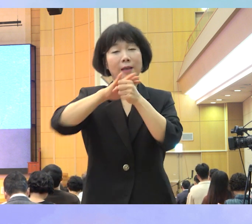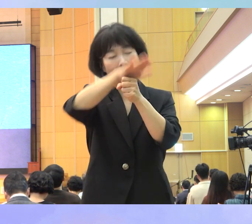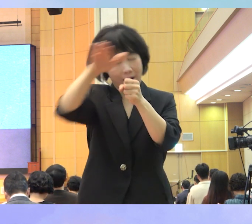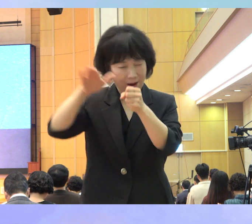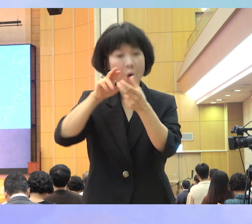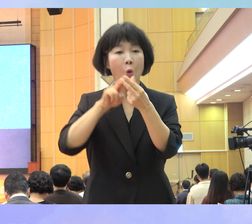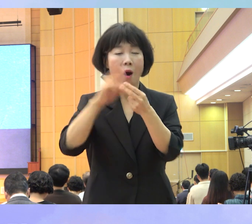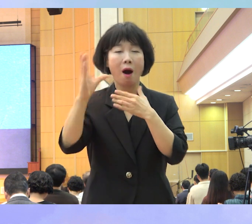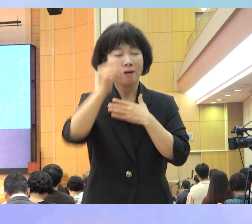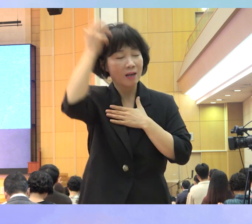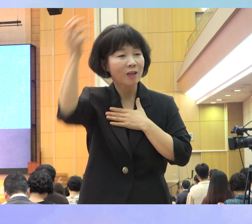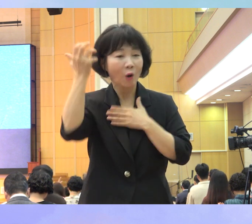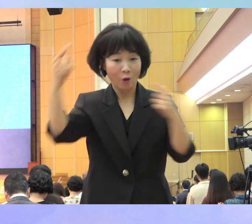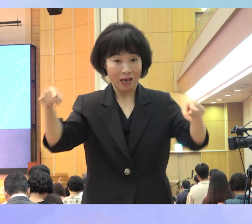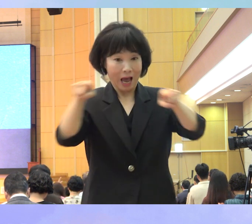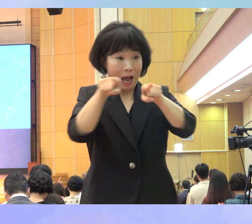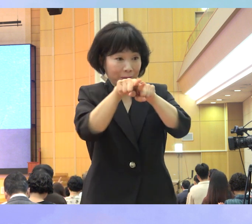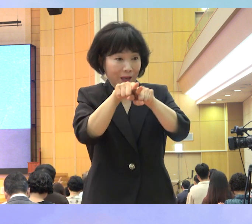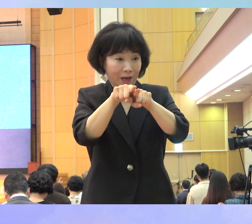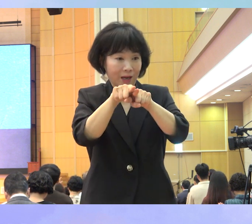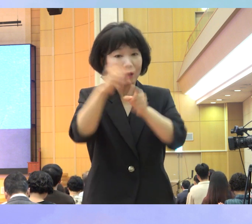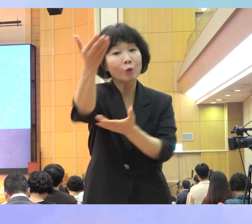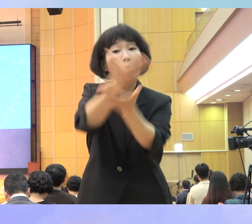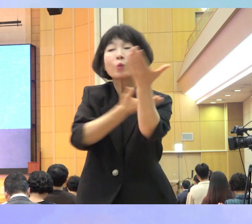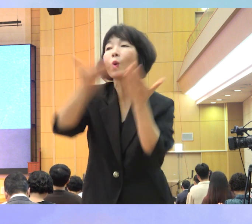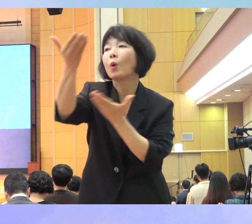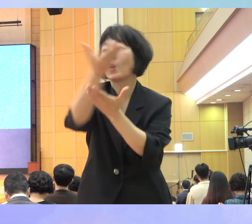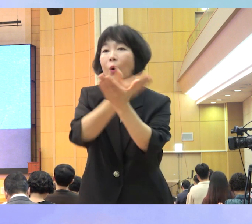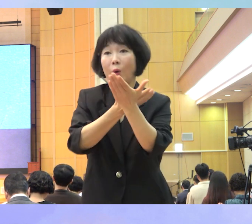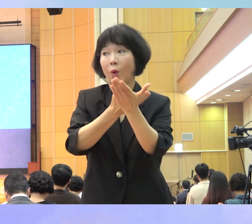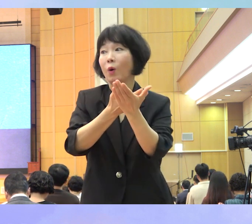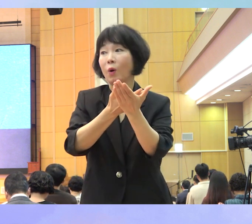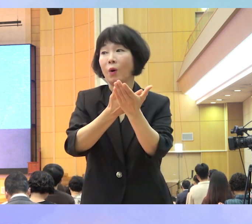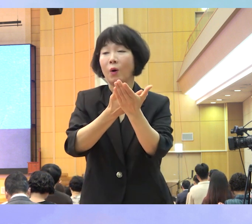사랑과 성령님의 함께하여 주심, 교통하여 주심,